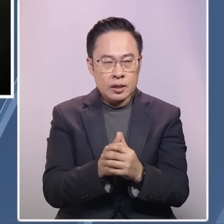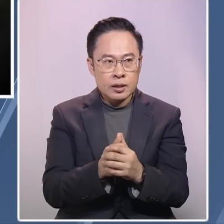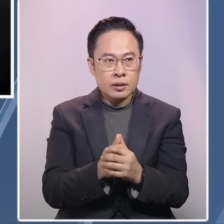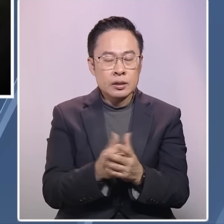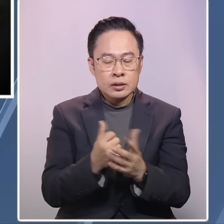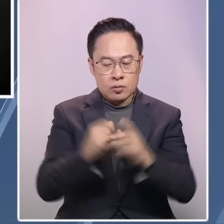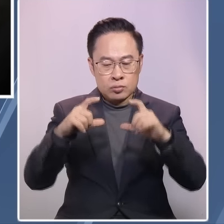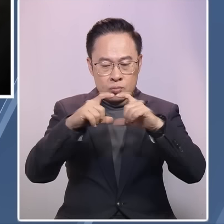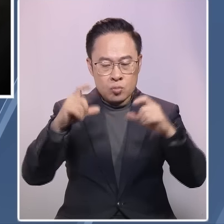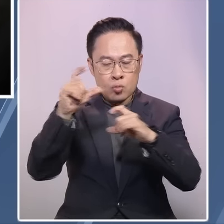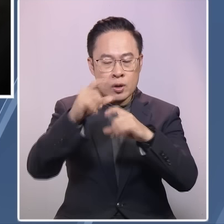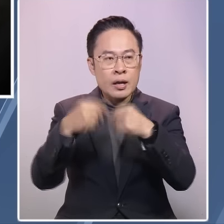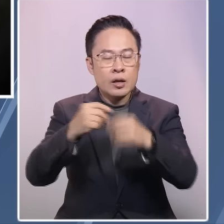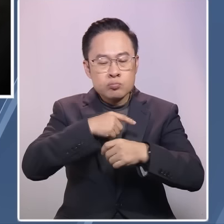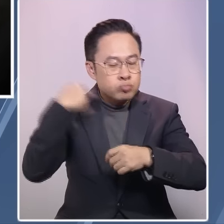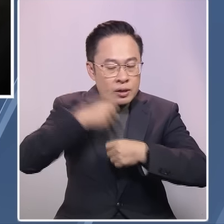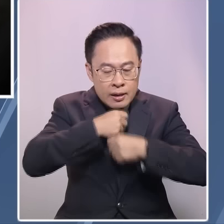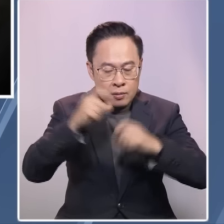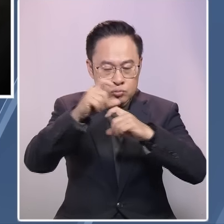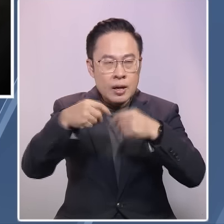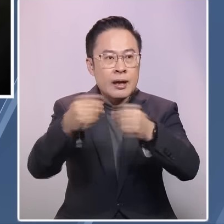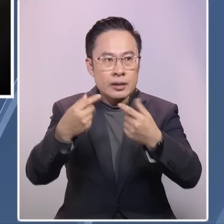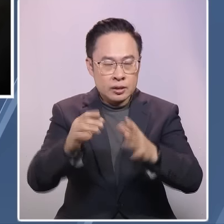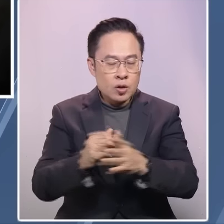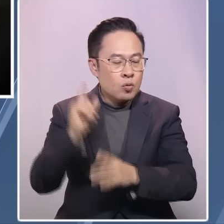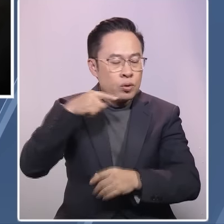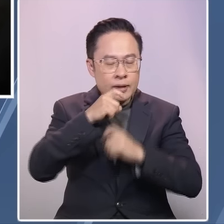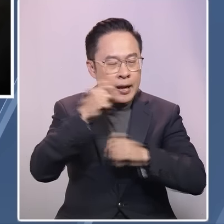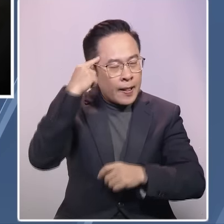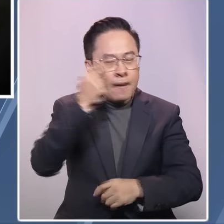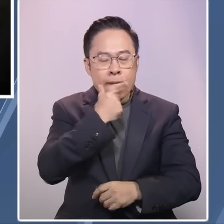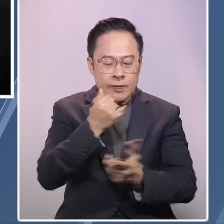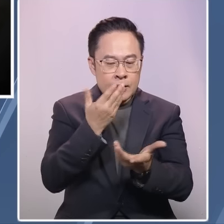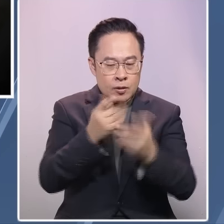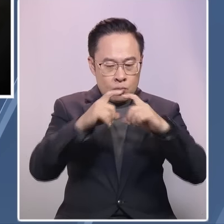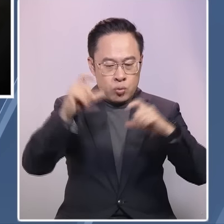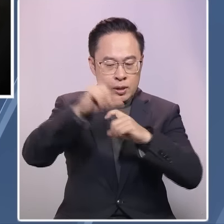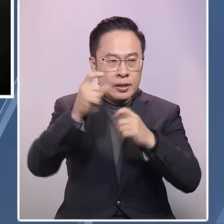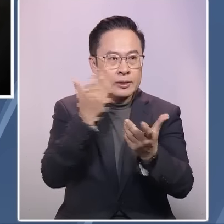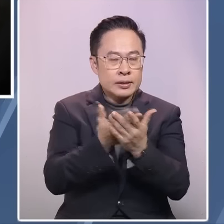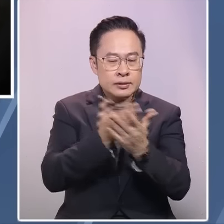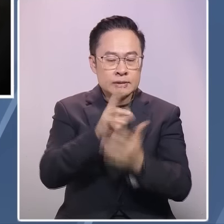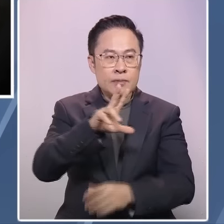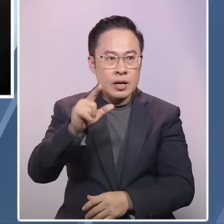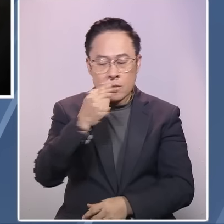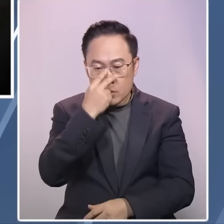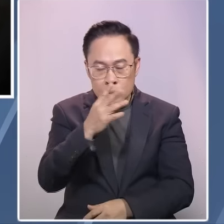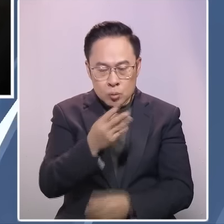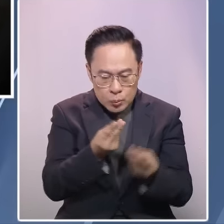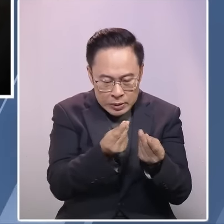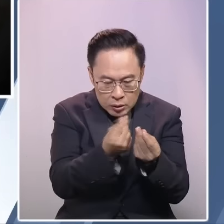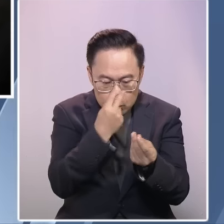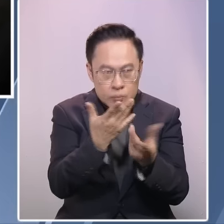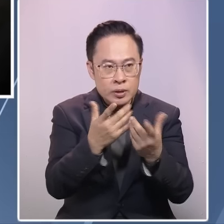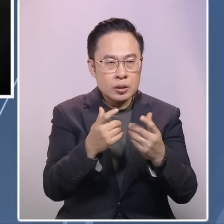หวยไว้กับคุณยายแล้วด้วยความที่ชะล่าใจคิดในใจแล้วว่าตอนนี้เนี่ยมีในมือละ 3ล้านบาทก็ไม่ได้ดูหวอย่างถี่